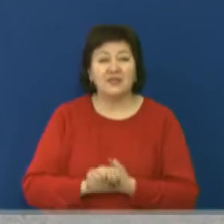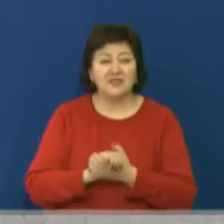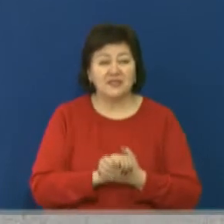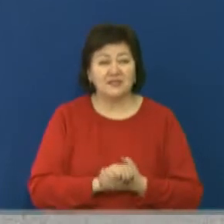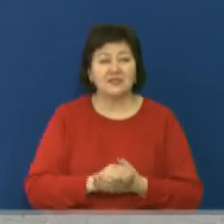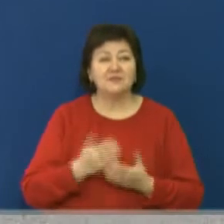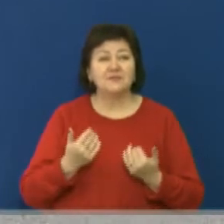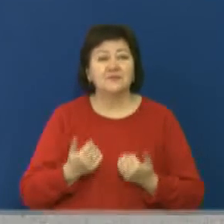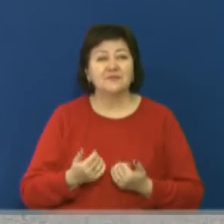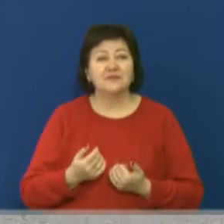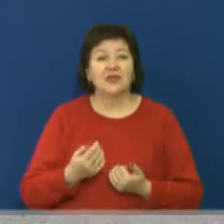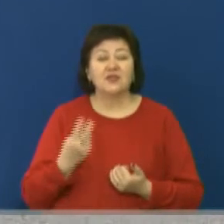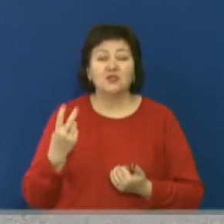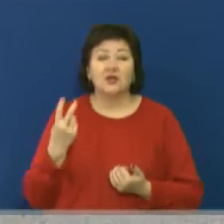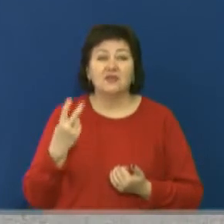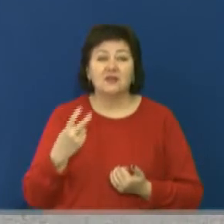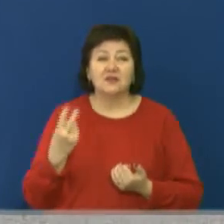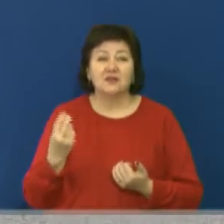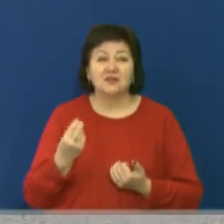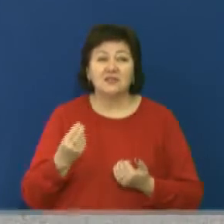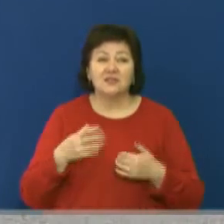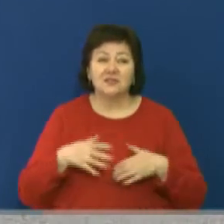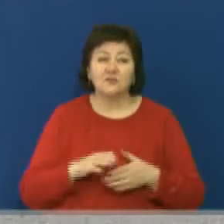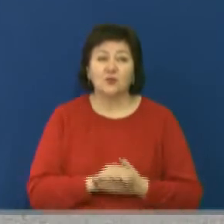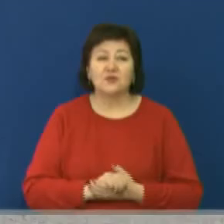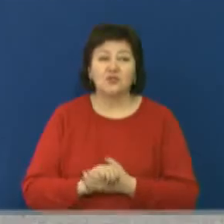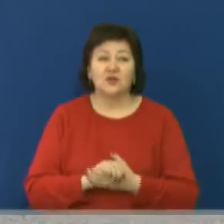оның 23-і медиация тәртібімен шешімін